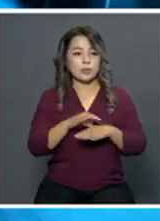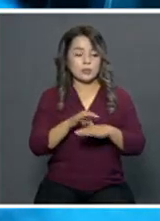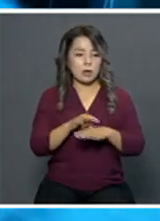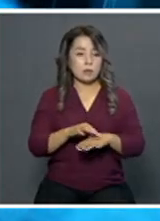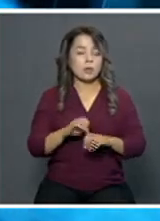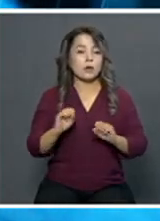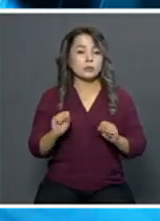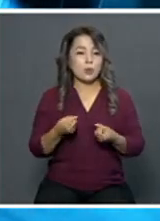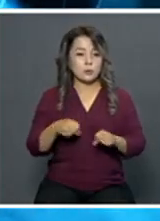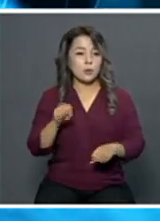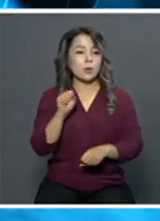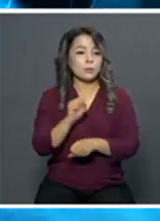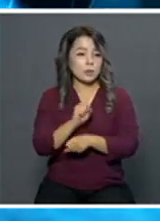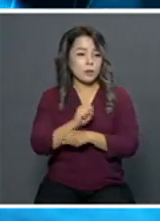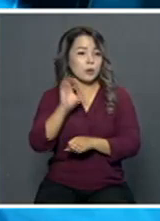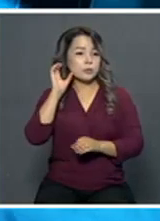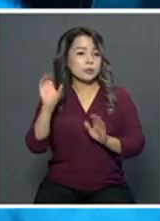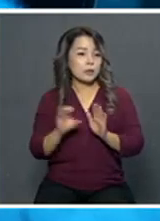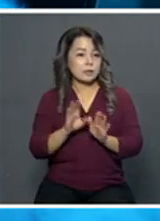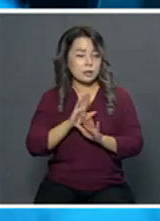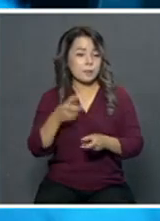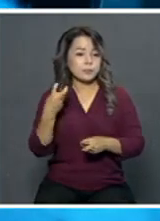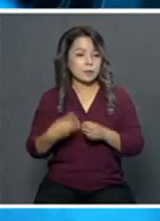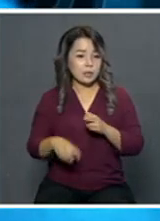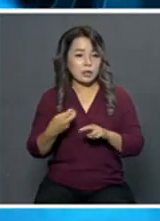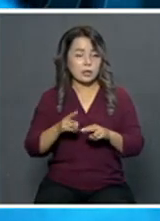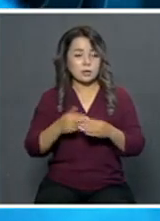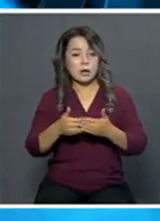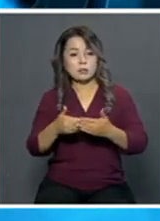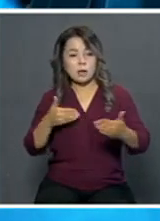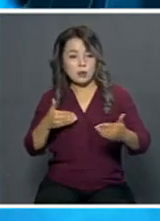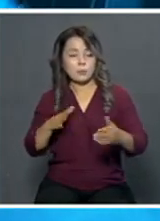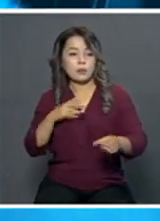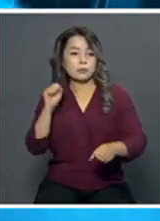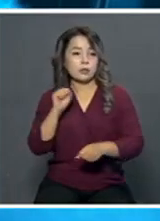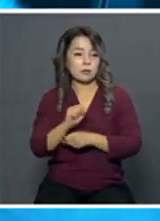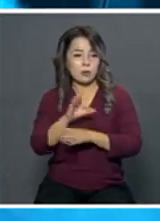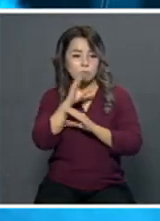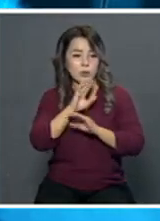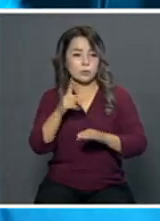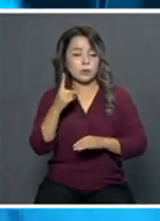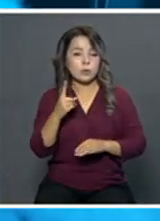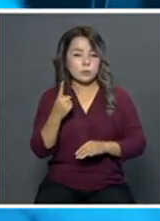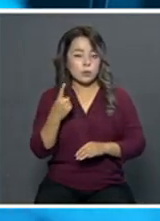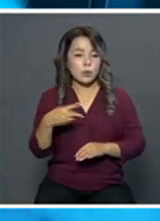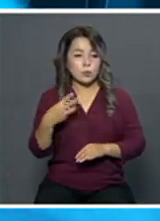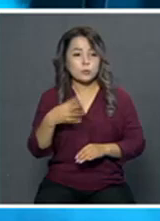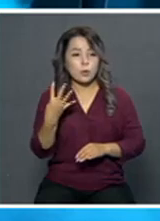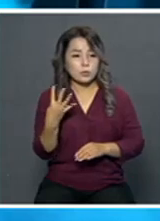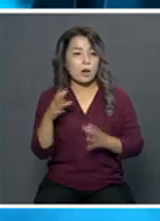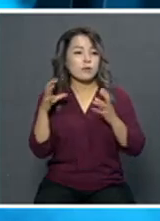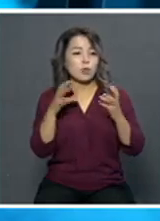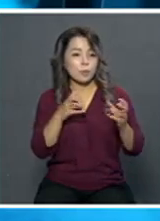бола алмай, ара қашықтықты сақтамау салдарынан алдында тұрған номер 34-ші бағыттағы